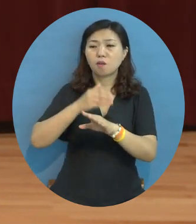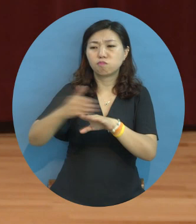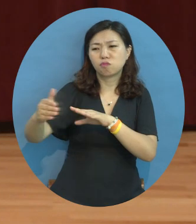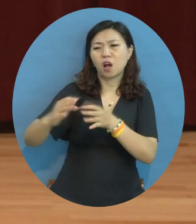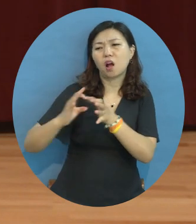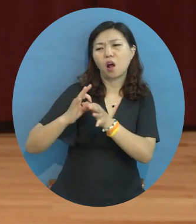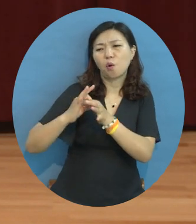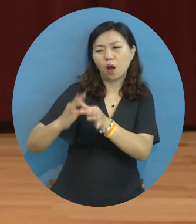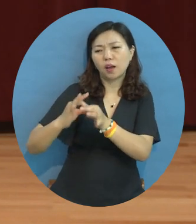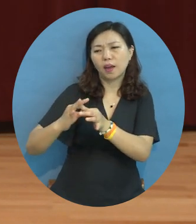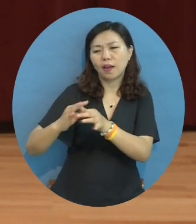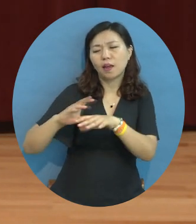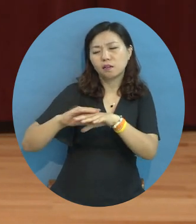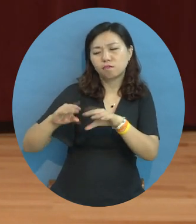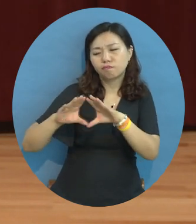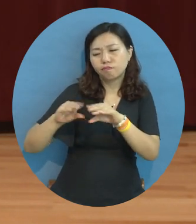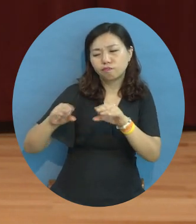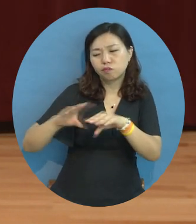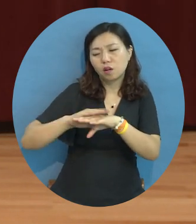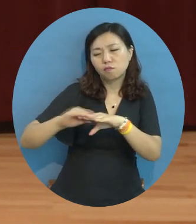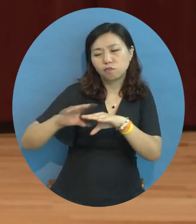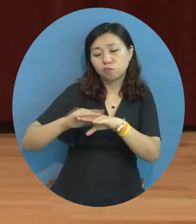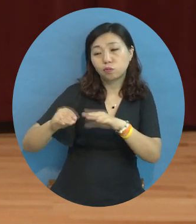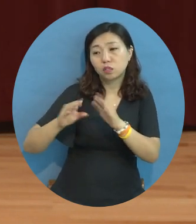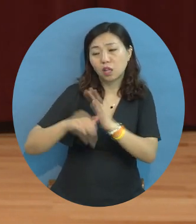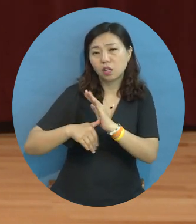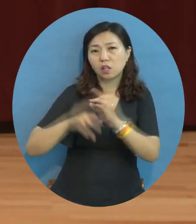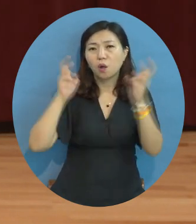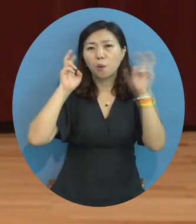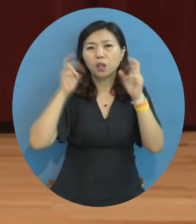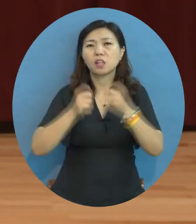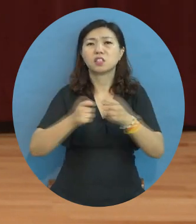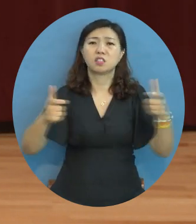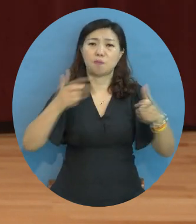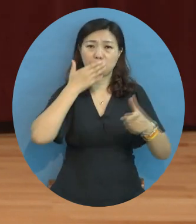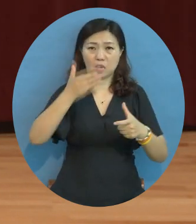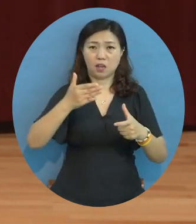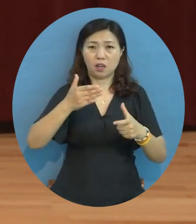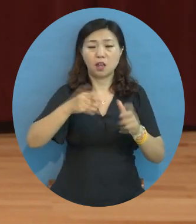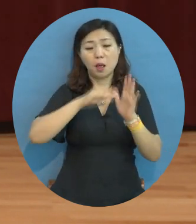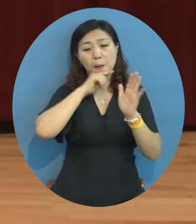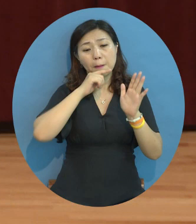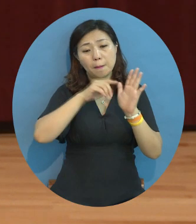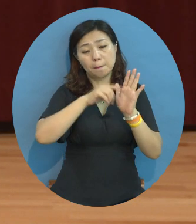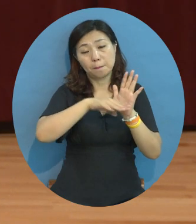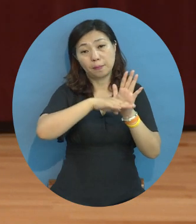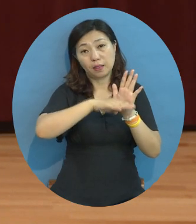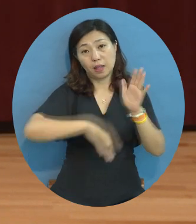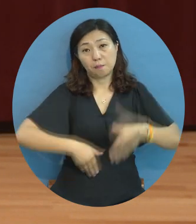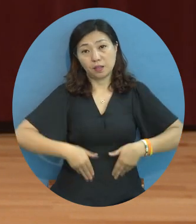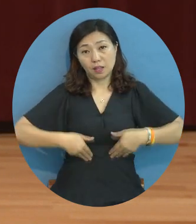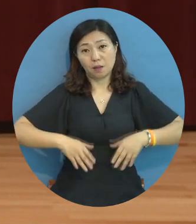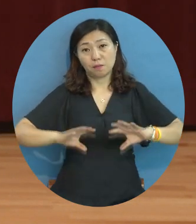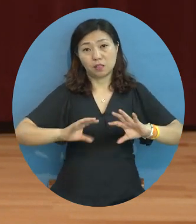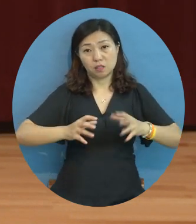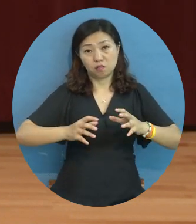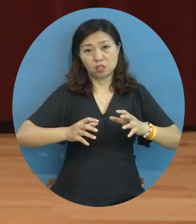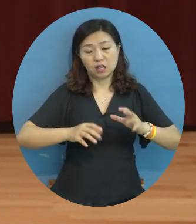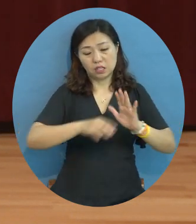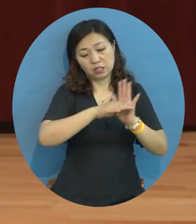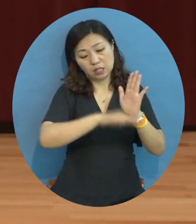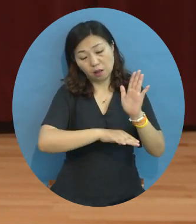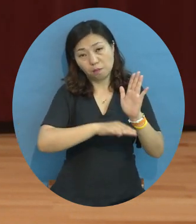남북관계가 풀려야 직장이 조금 늘어날 가능성이 있지 현재 대한민국, 남한만 가진 대한민국은 거의